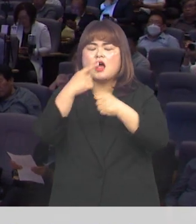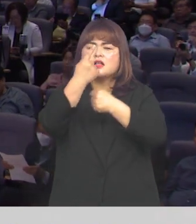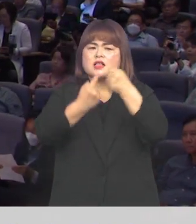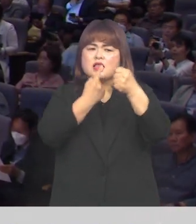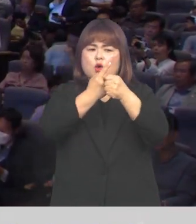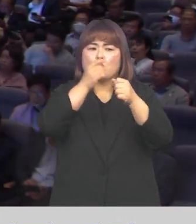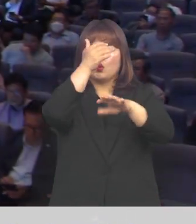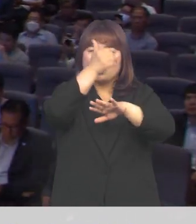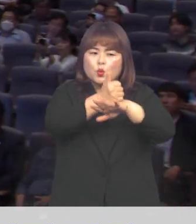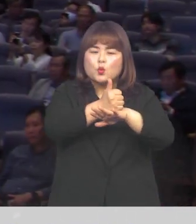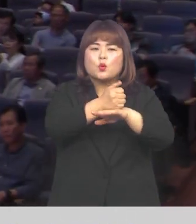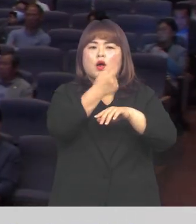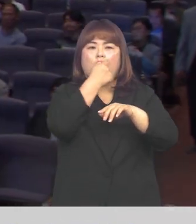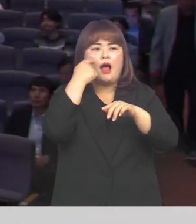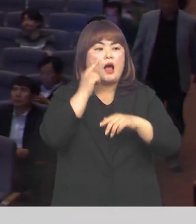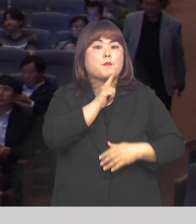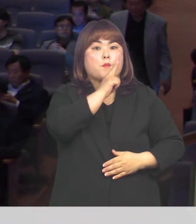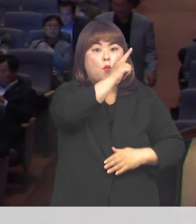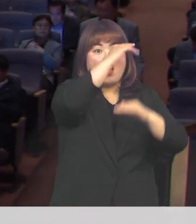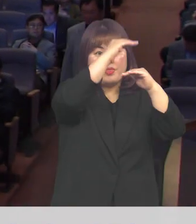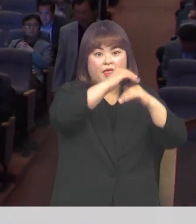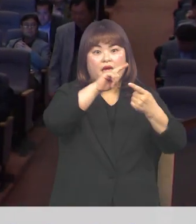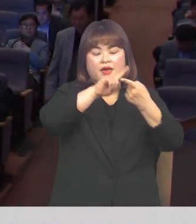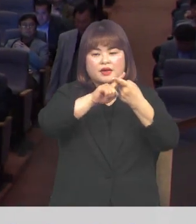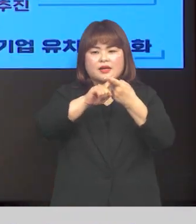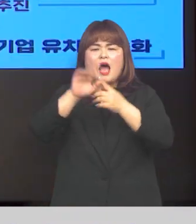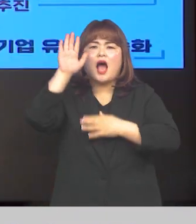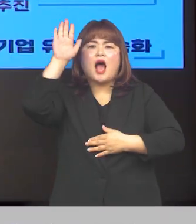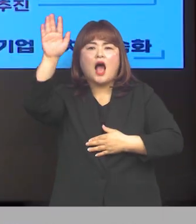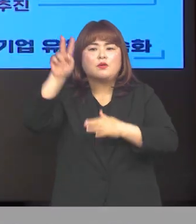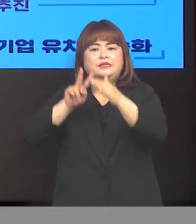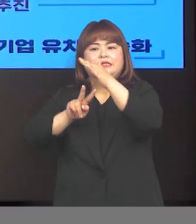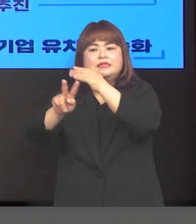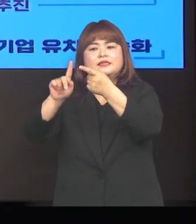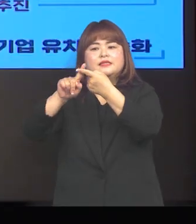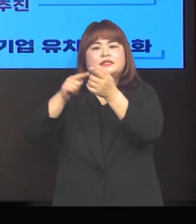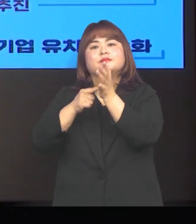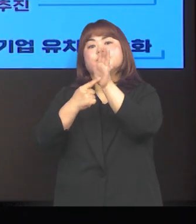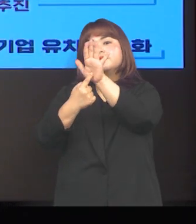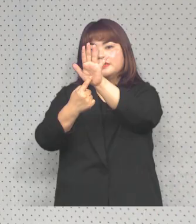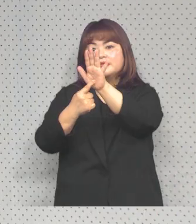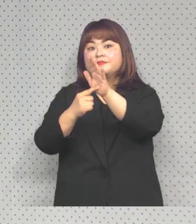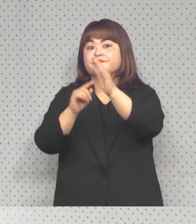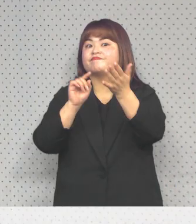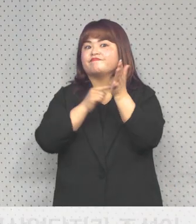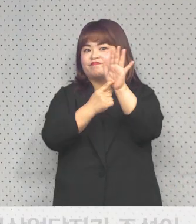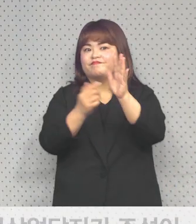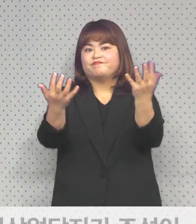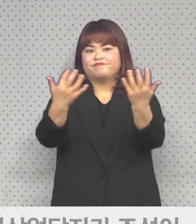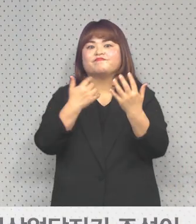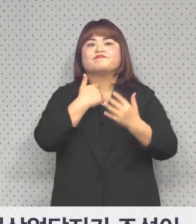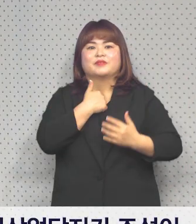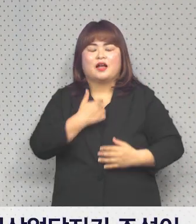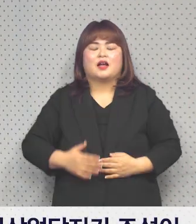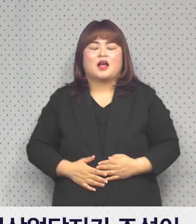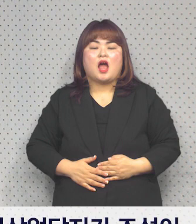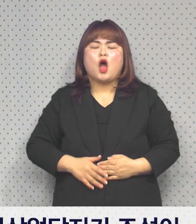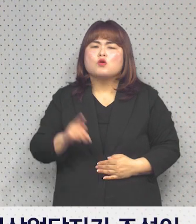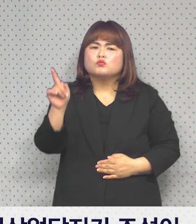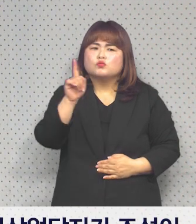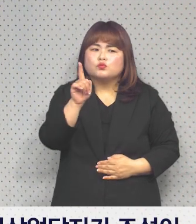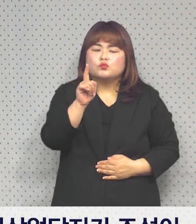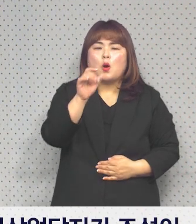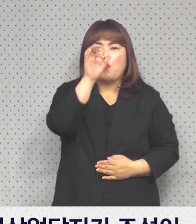1년간의 시정 성과를 보고하고 앞으로의 시정 비전을 발표하는 언론 브리핑을 열었습니다. 무엇보다 우리